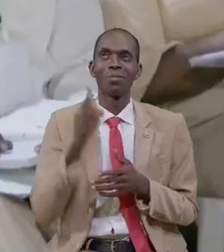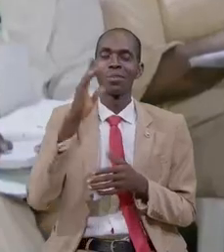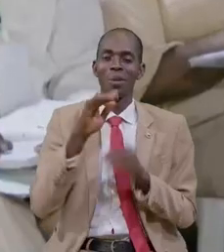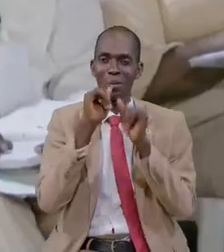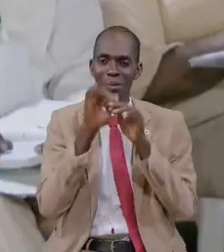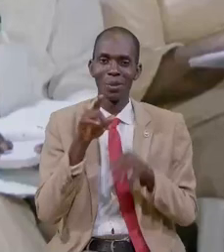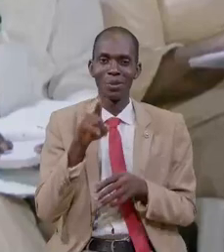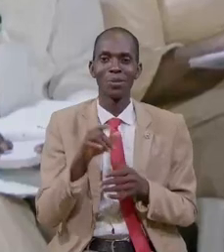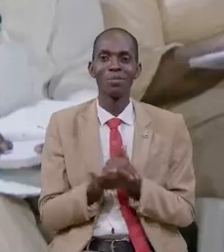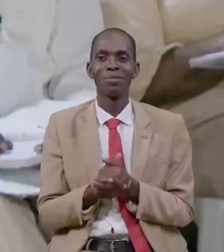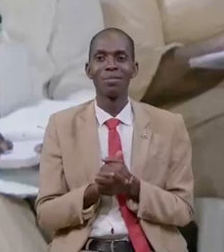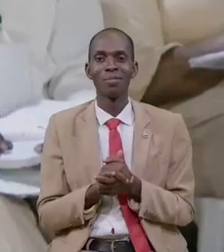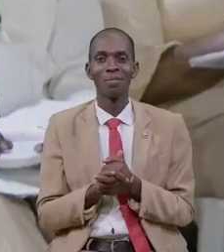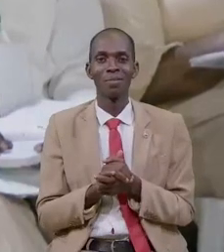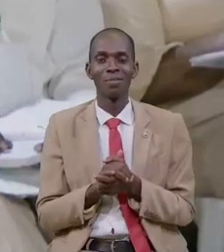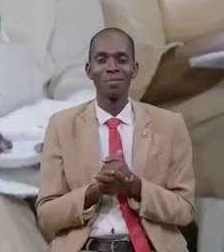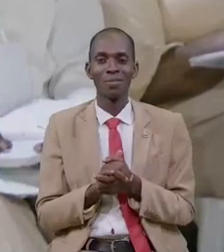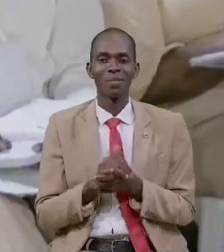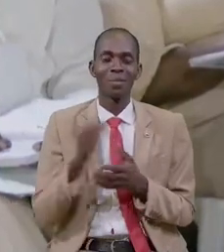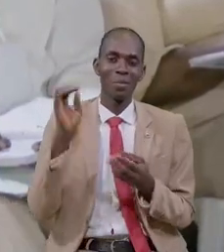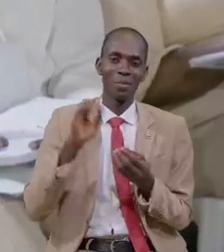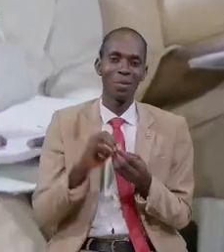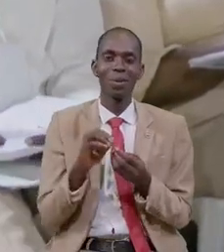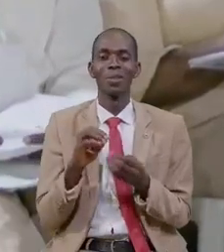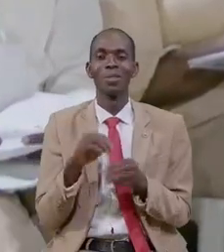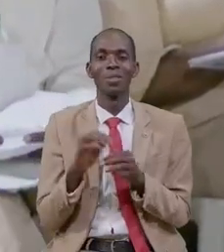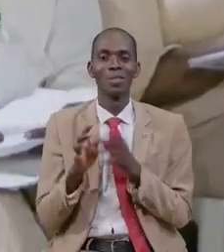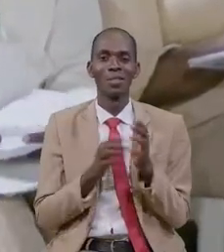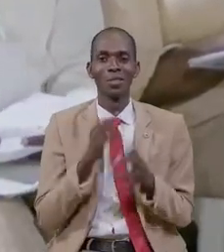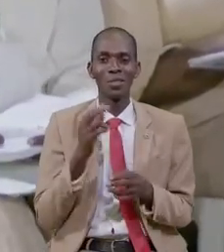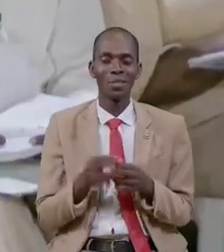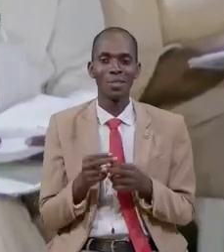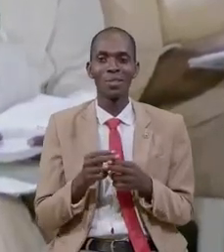bénisse. Double bénédiction.